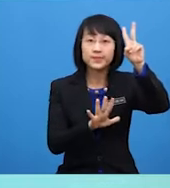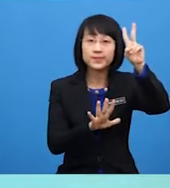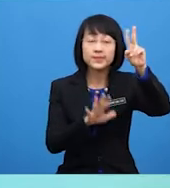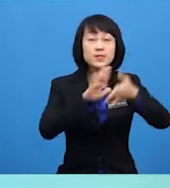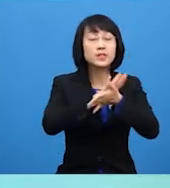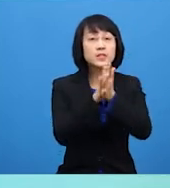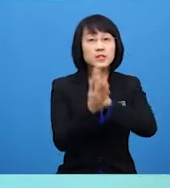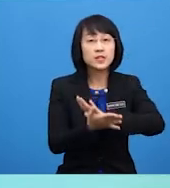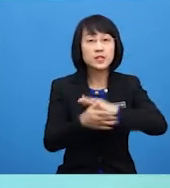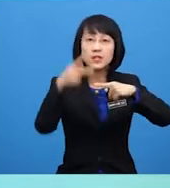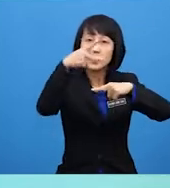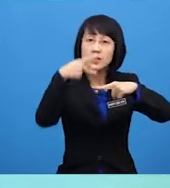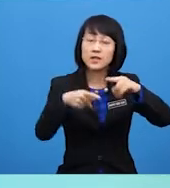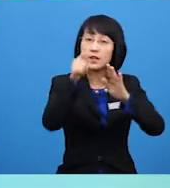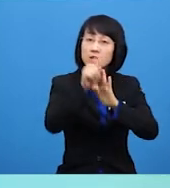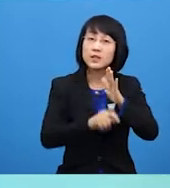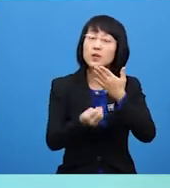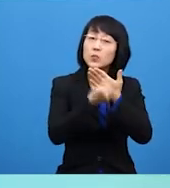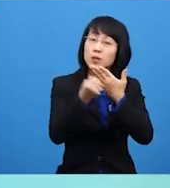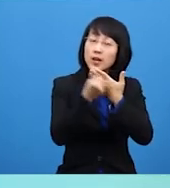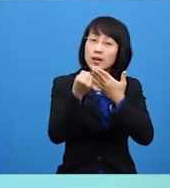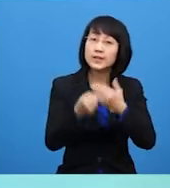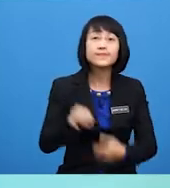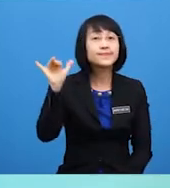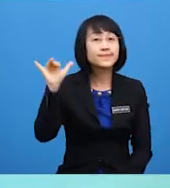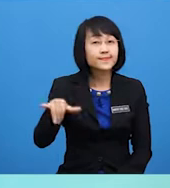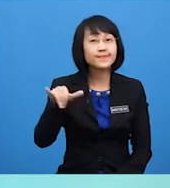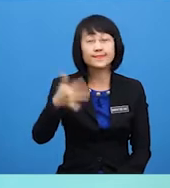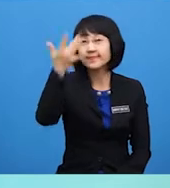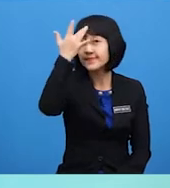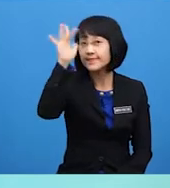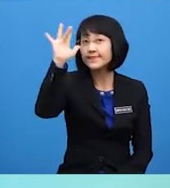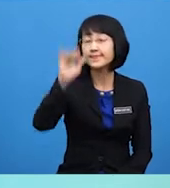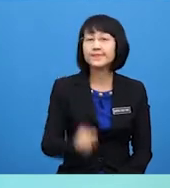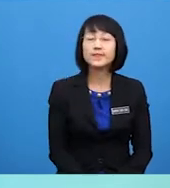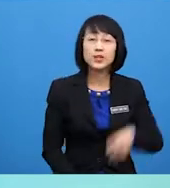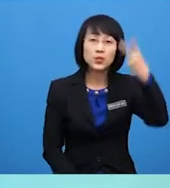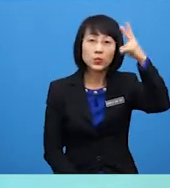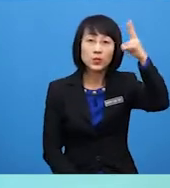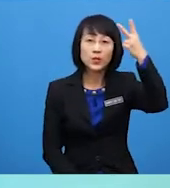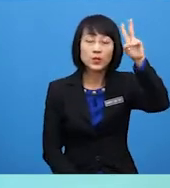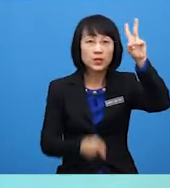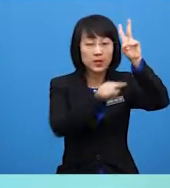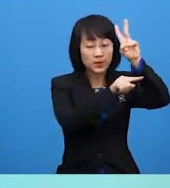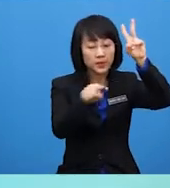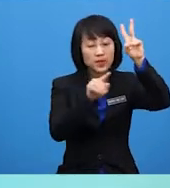12/45 menjadi pecahan termudah? Ya, pandai.